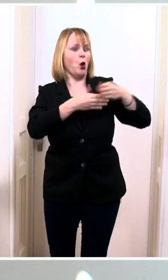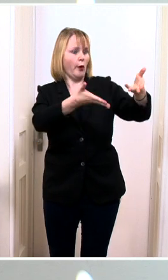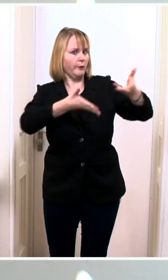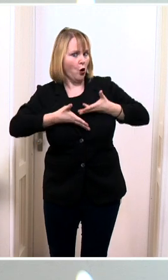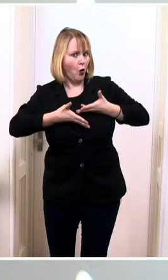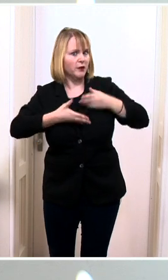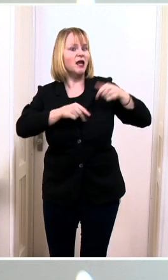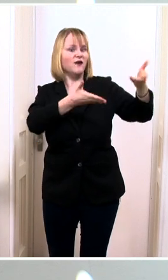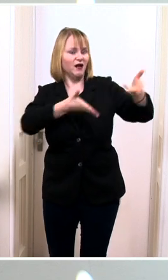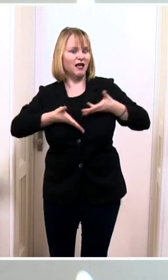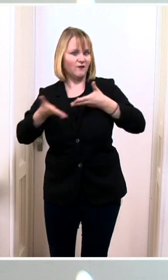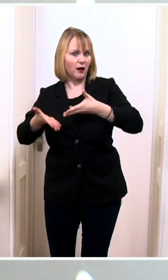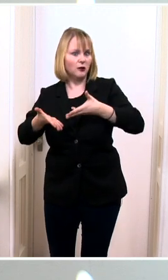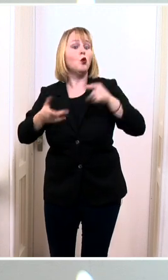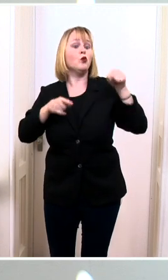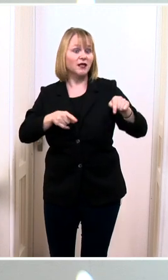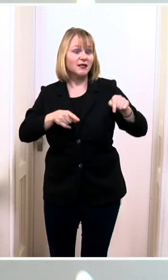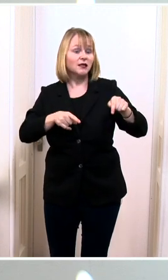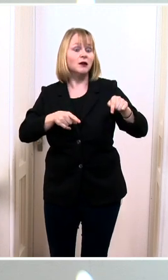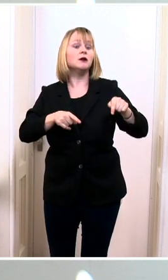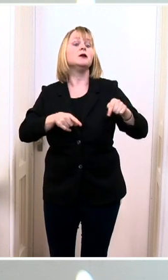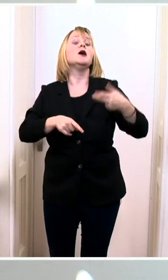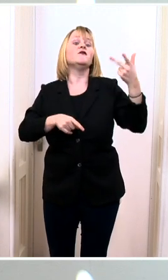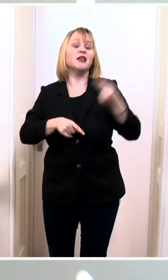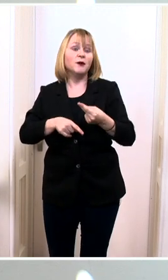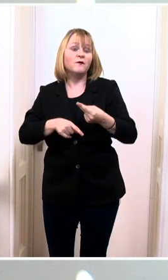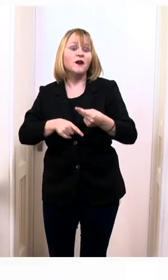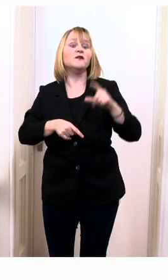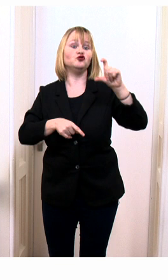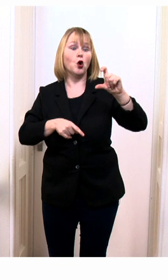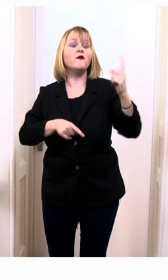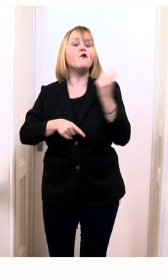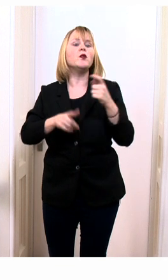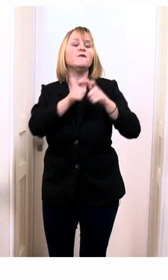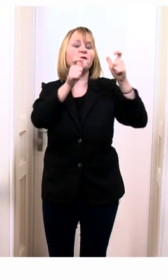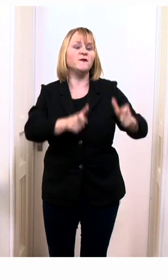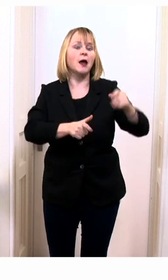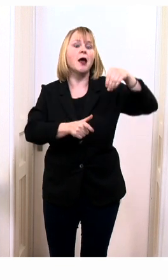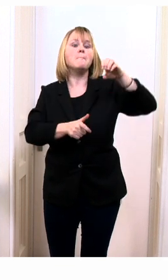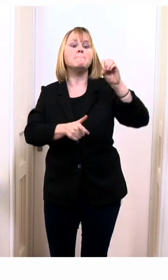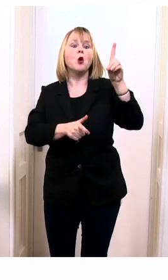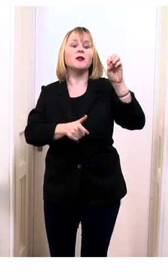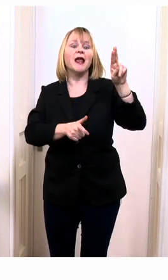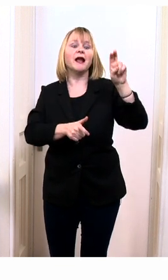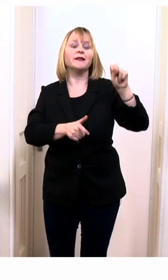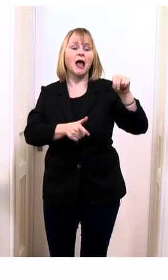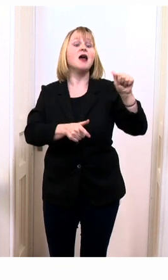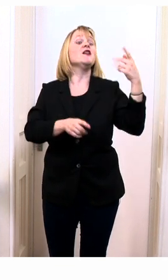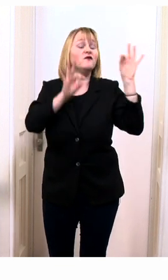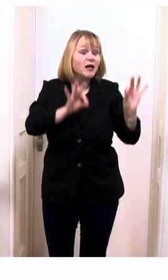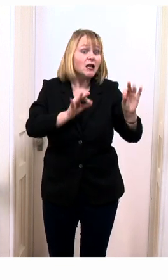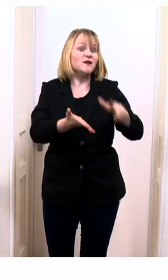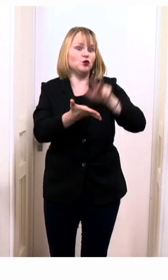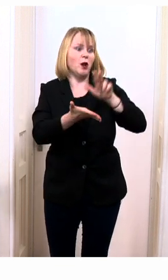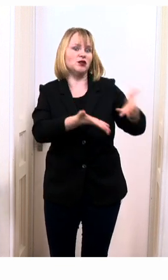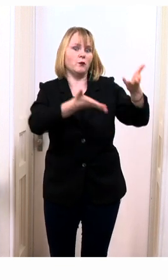Voraussetzung, dass der Impfstoff der Firma Moderna auch ziemlich bald zugelassen wird. Also das jetzt